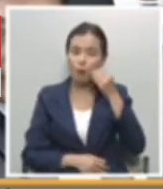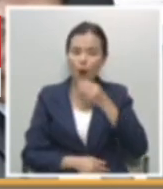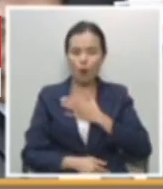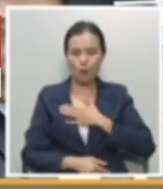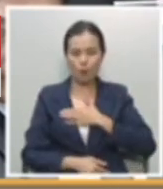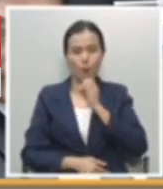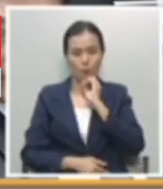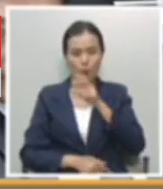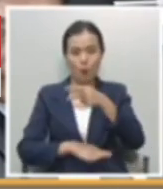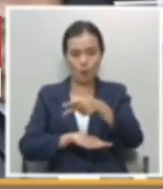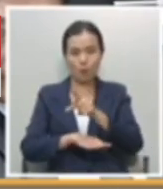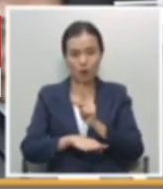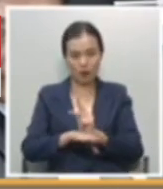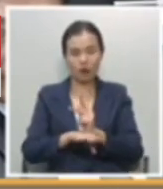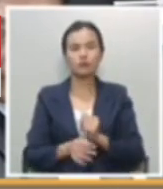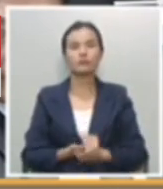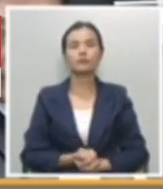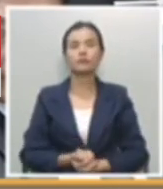จะบอกท่านประธานว่า